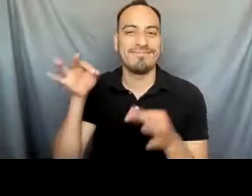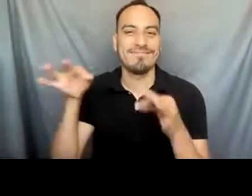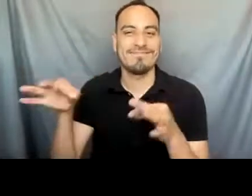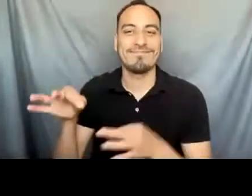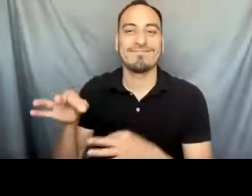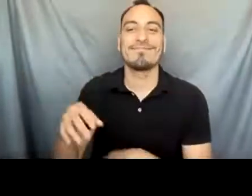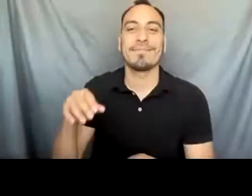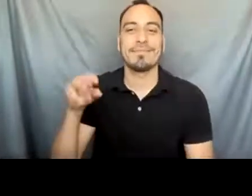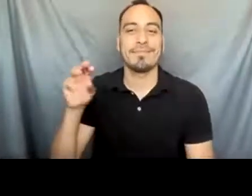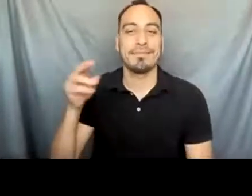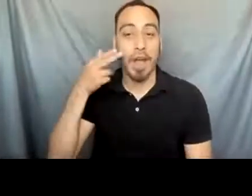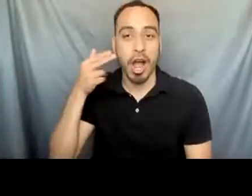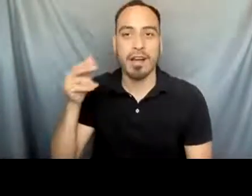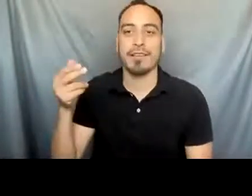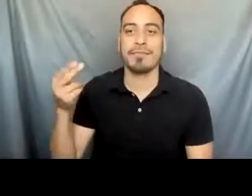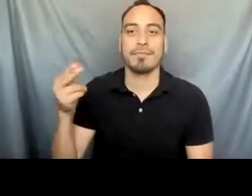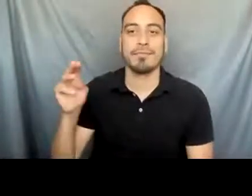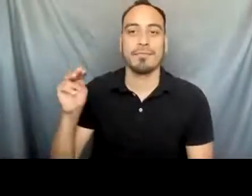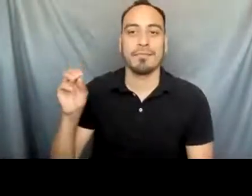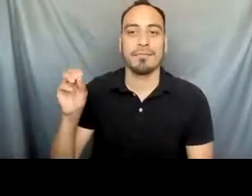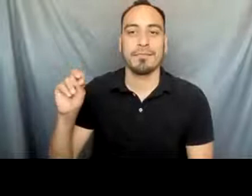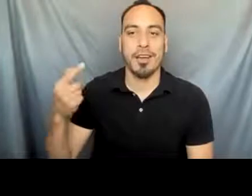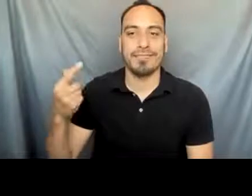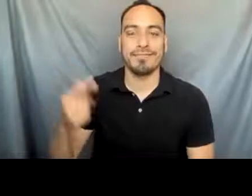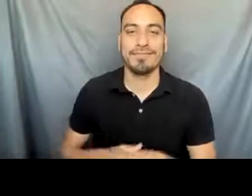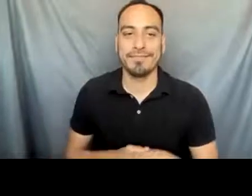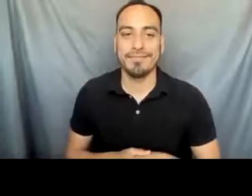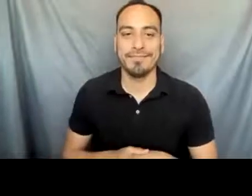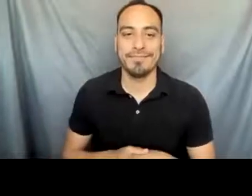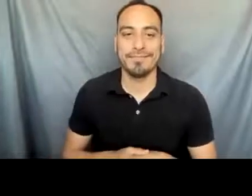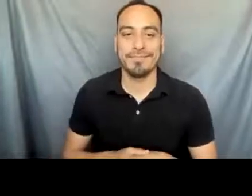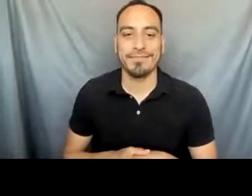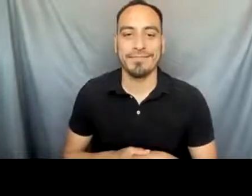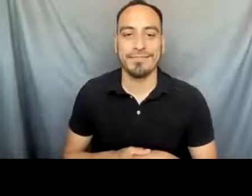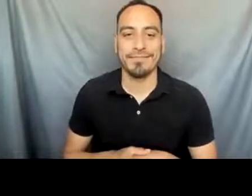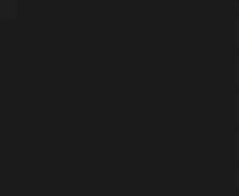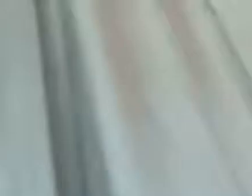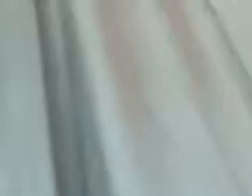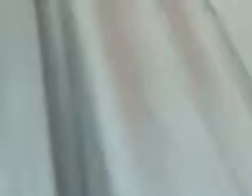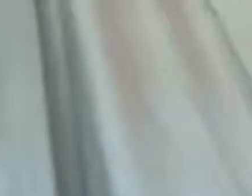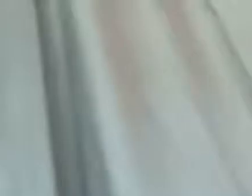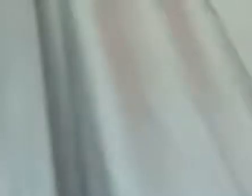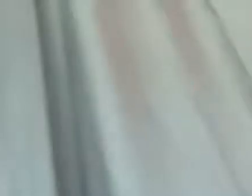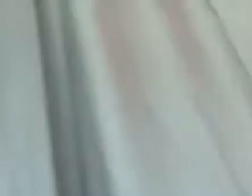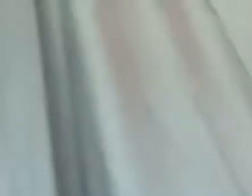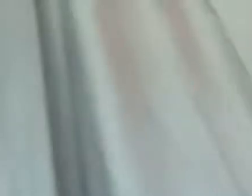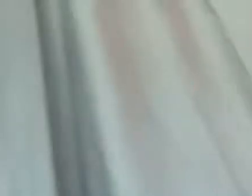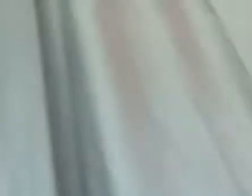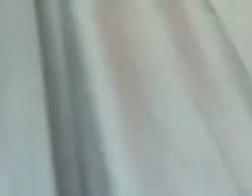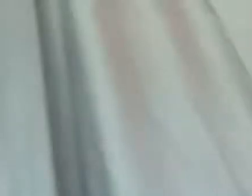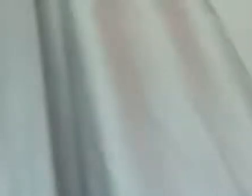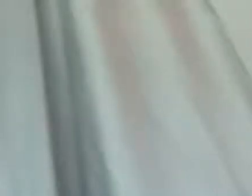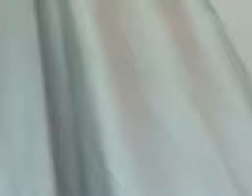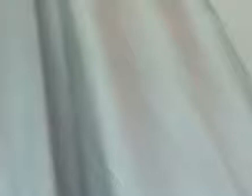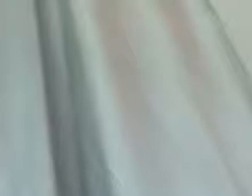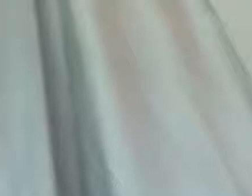Hello, nhớ trong sẽ ta tao này sẽ là mono, trong sẽ này cũng là công bê, lần đó lúc trong sẽ thả cho COVID của chúa, nhớ trong Sacramento County